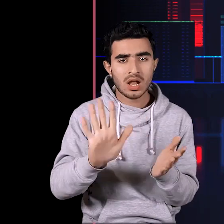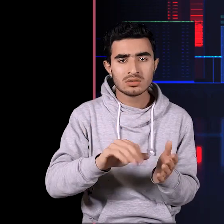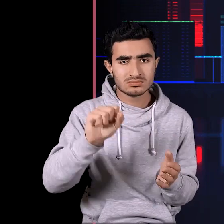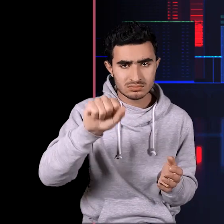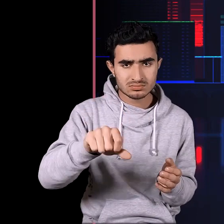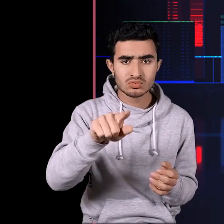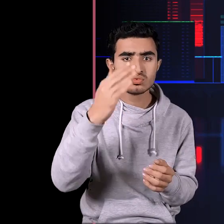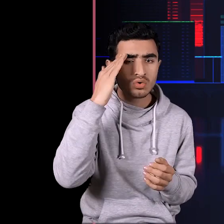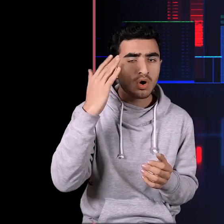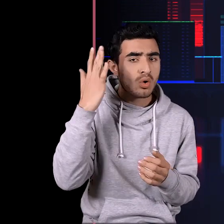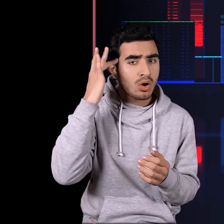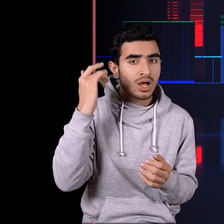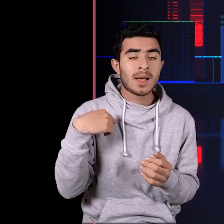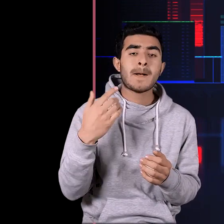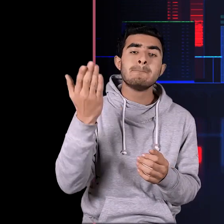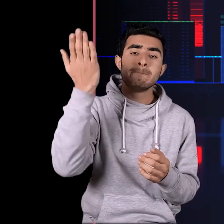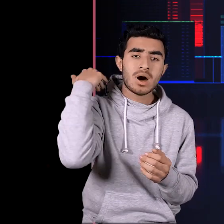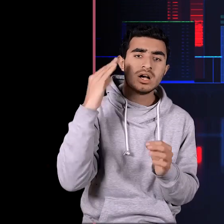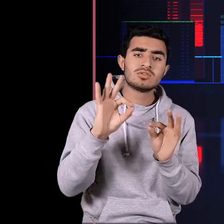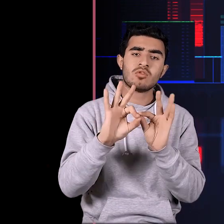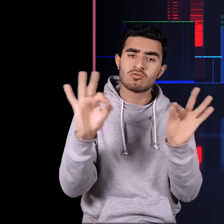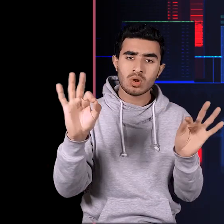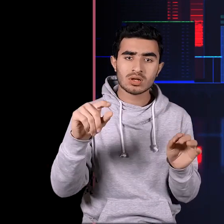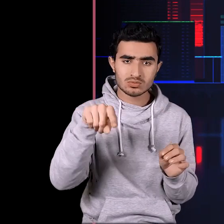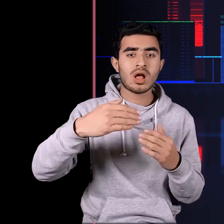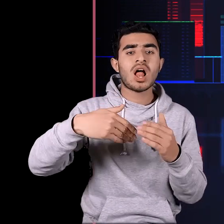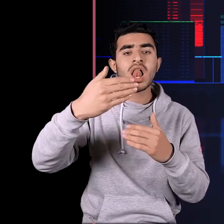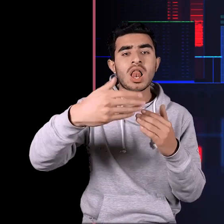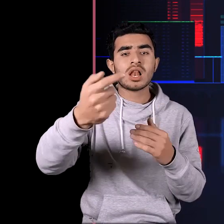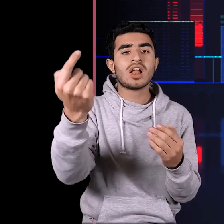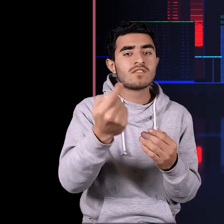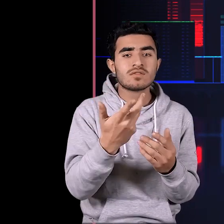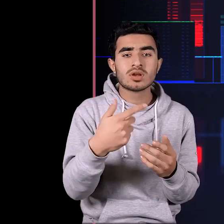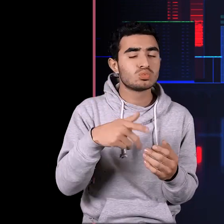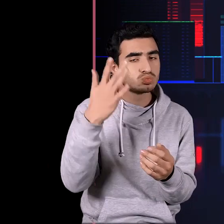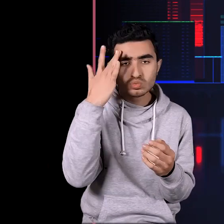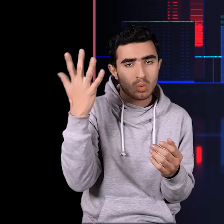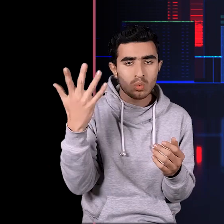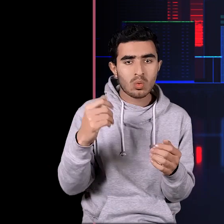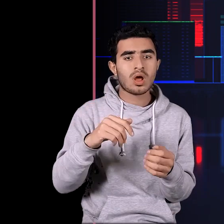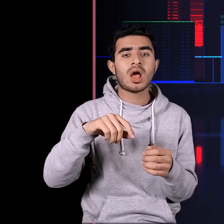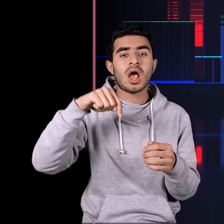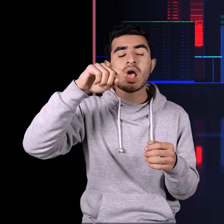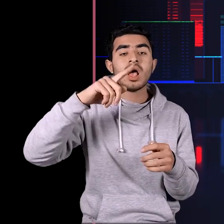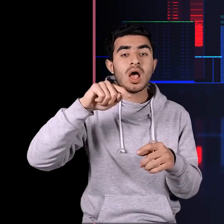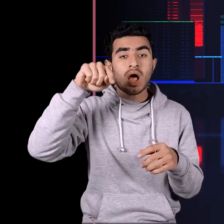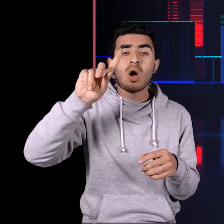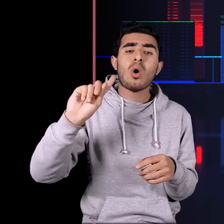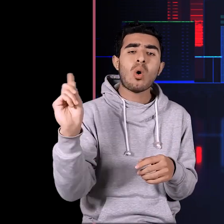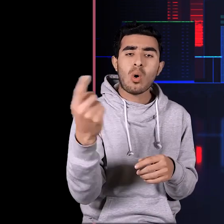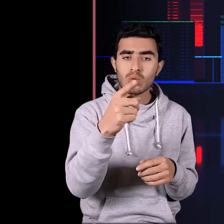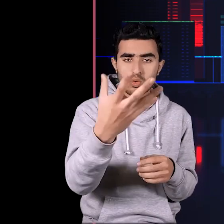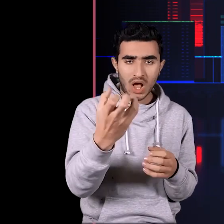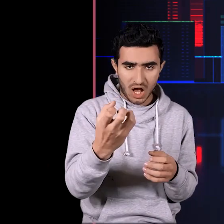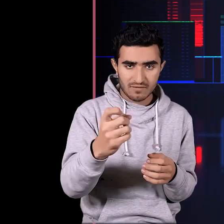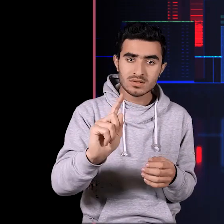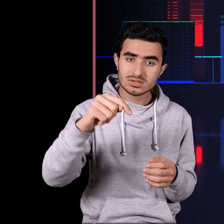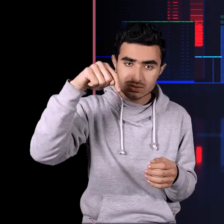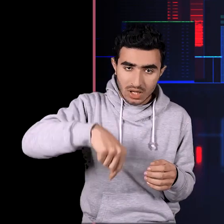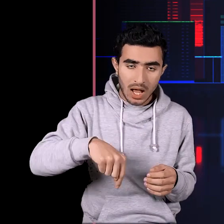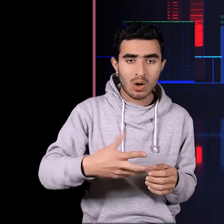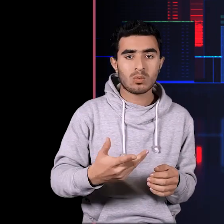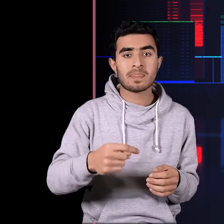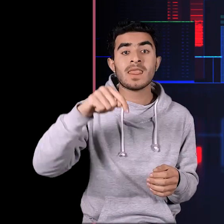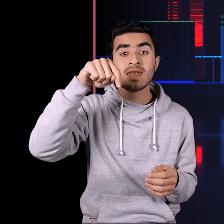What was in the past is in the past. आपके ऊपर उसका कोई कंट्रोल नहीं है. What is in the future you don't know. उस पर भी हमारा कोई जो है वो इस वक्त